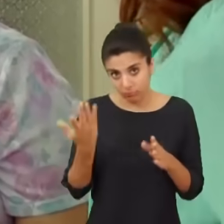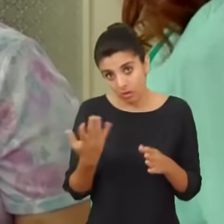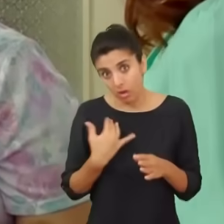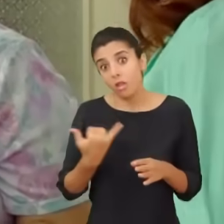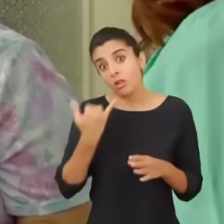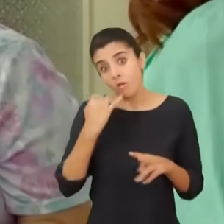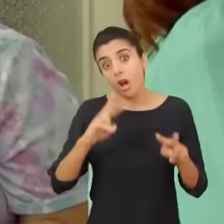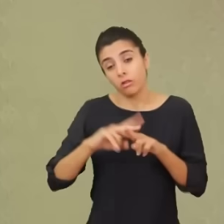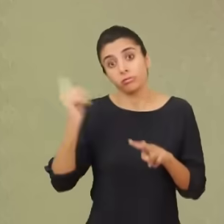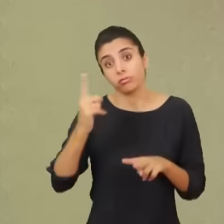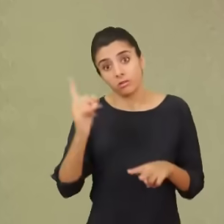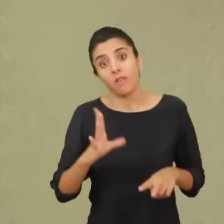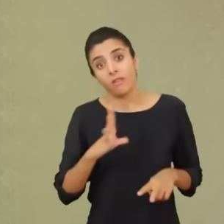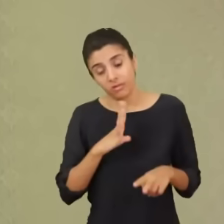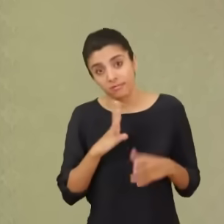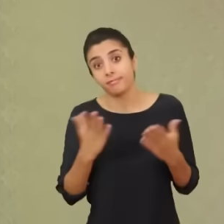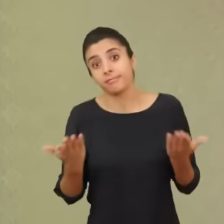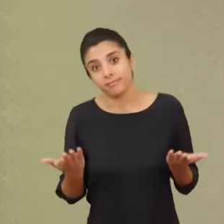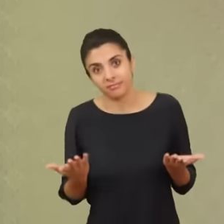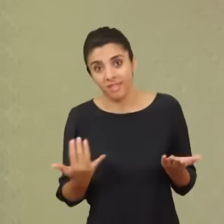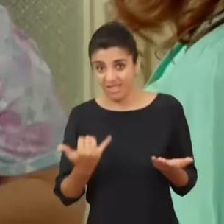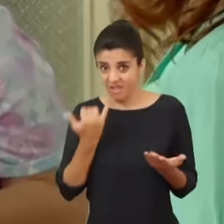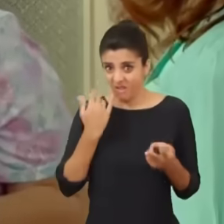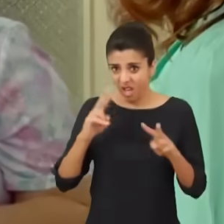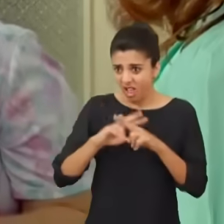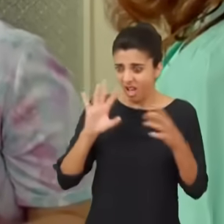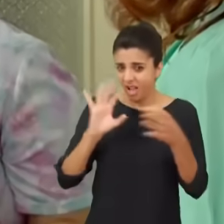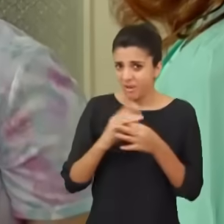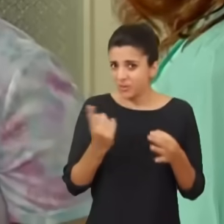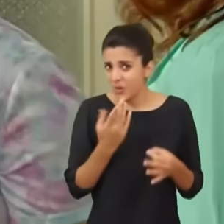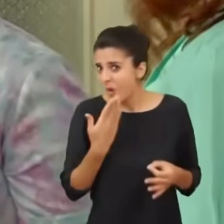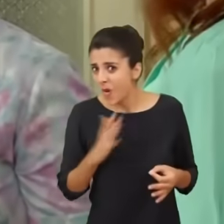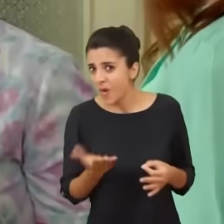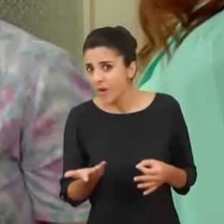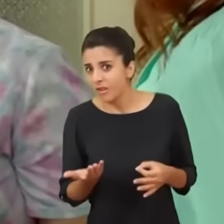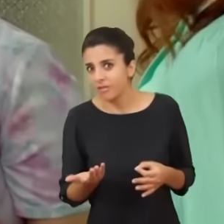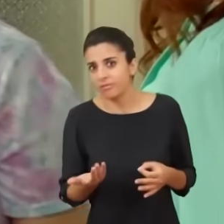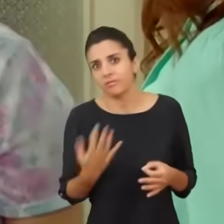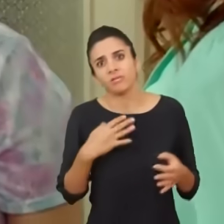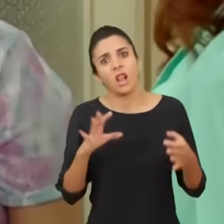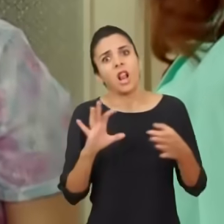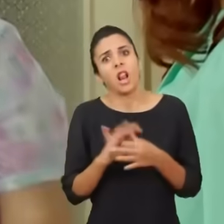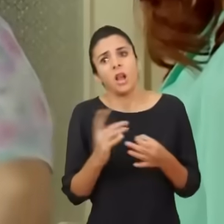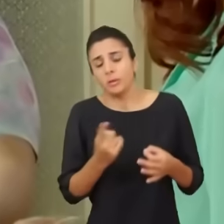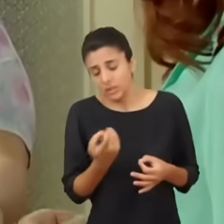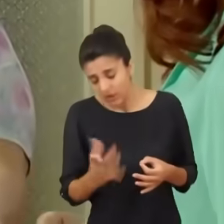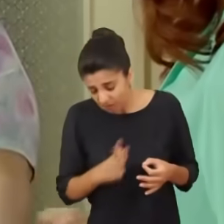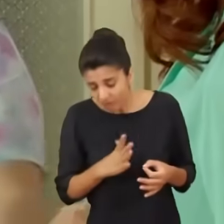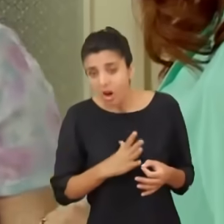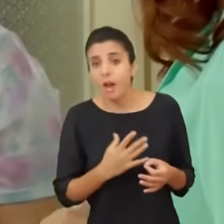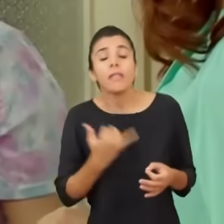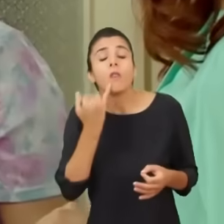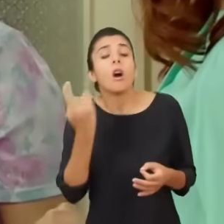buz elektrik yemiyor yani. Telefon elektrikle ne ilgisi var? Nasıl ilgisi var Çağatay'cığım?